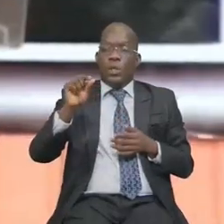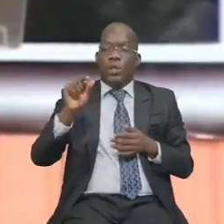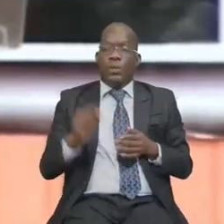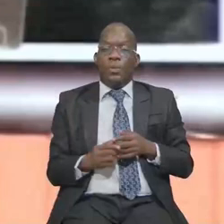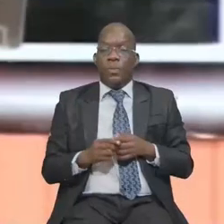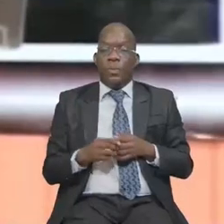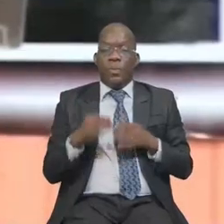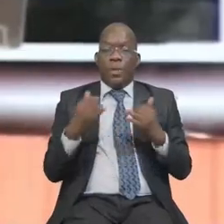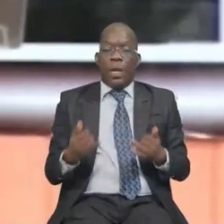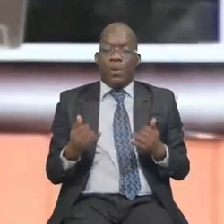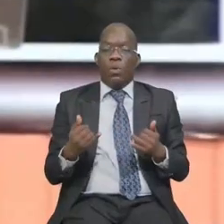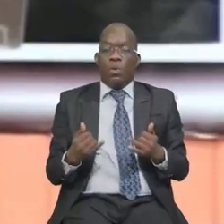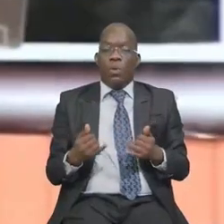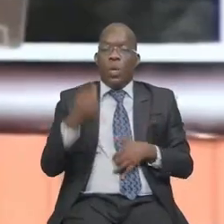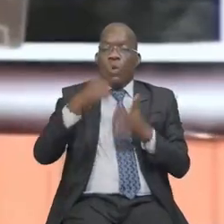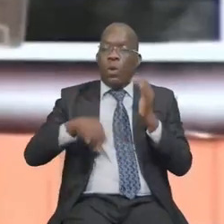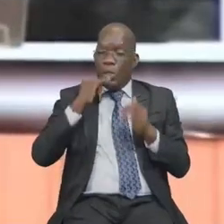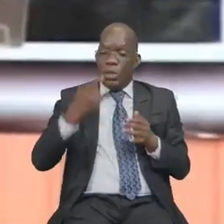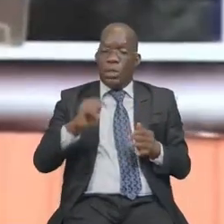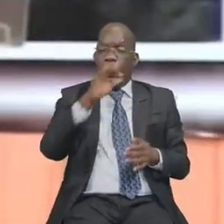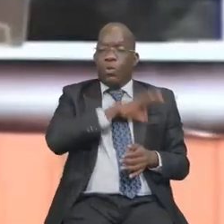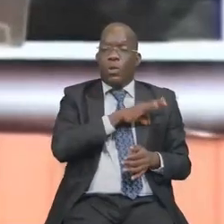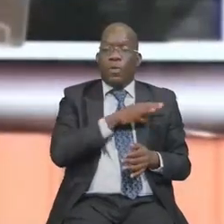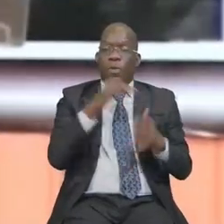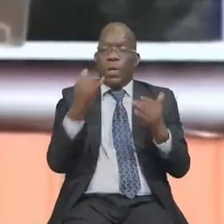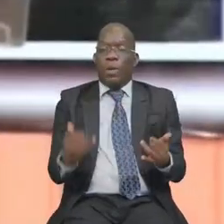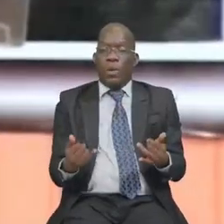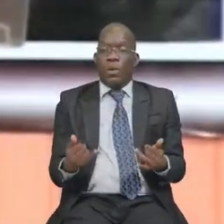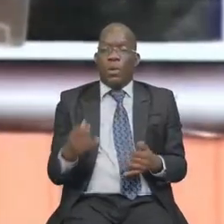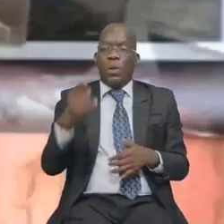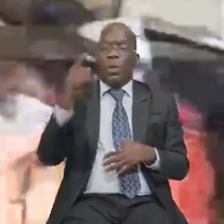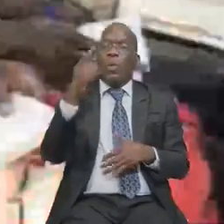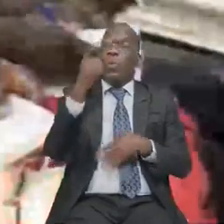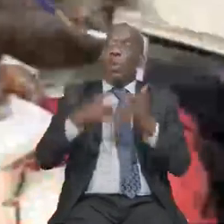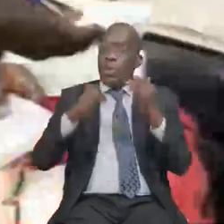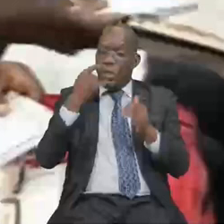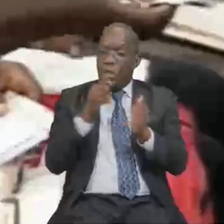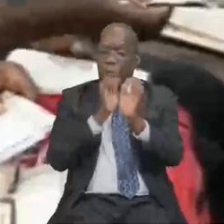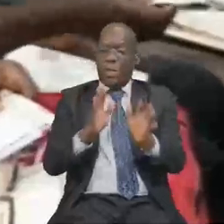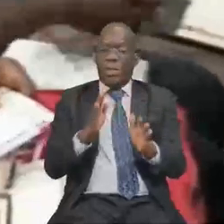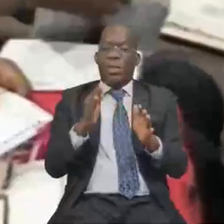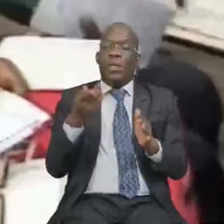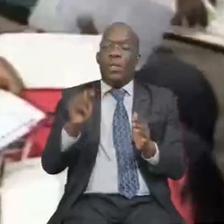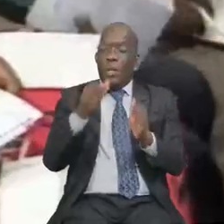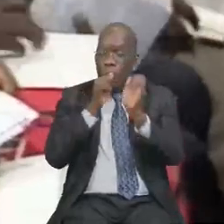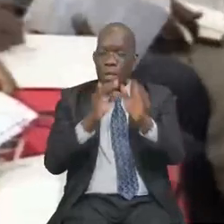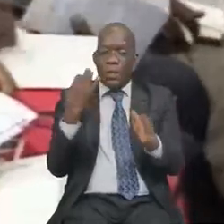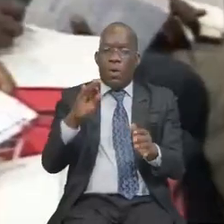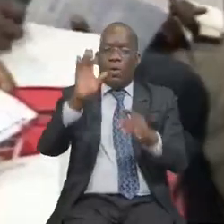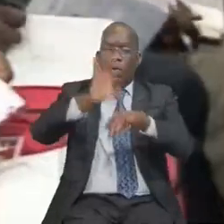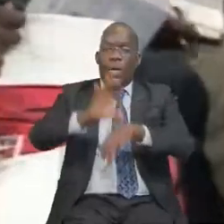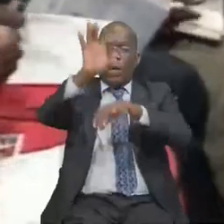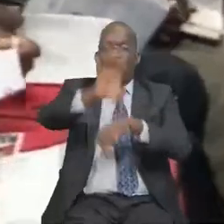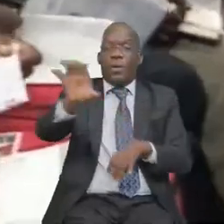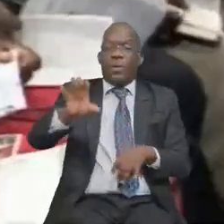Le profit c'est quand? Maintenant. Les bénédictions c'est pour quand? Les bénédictions du calvaire. Tes bénédictions à